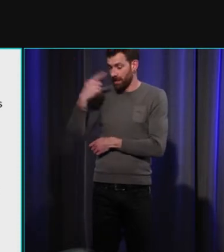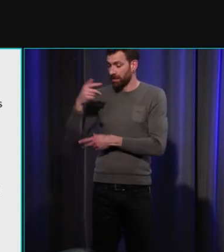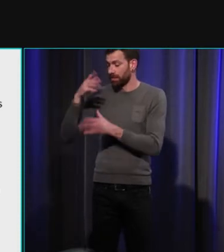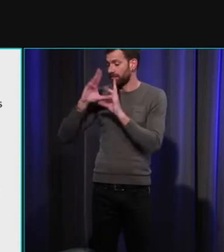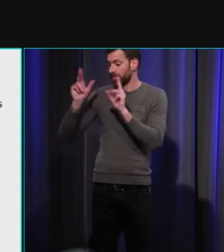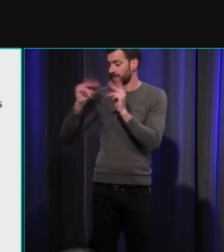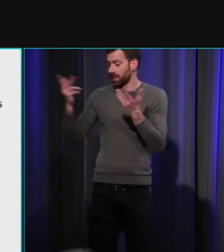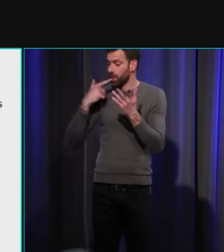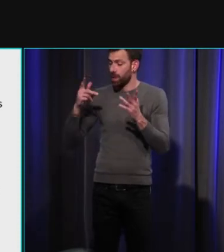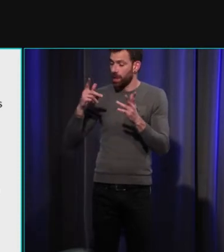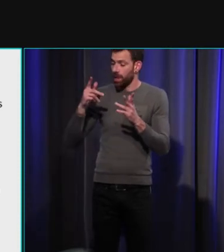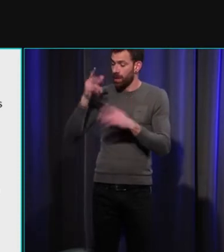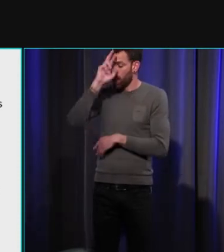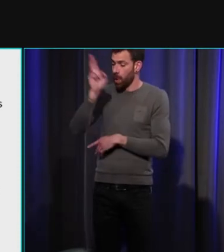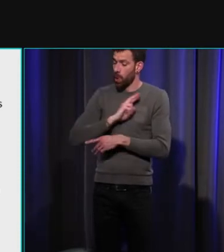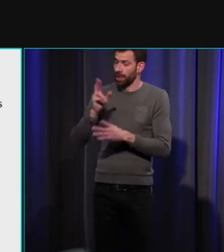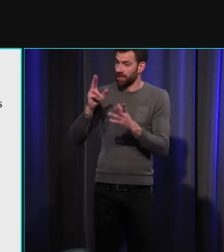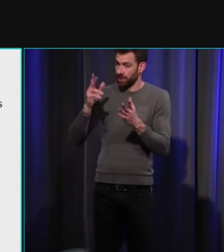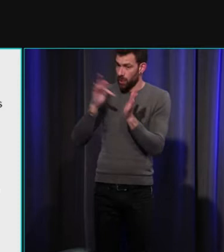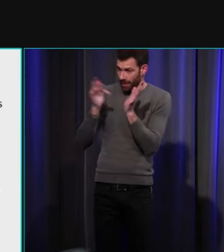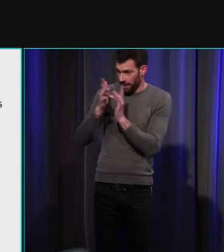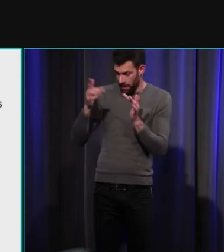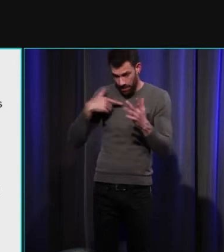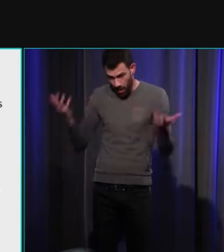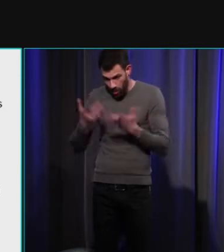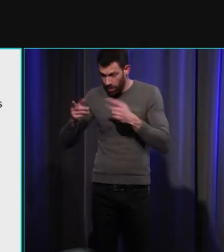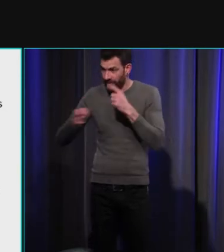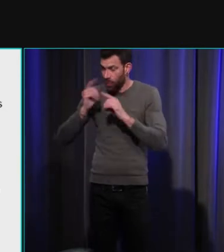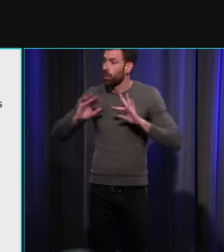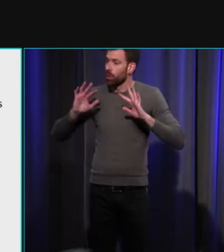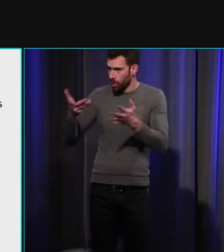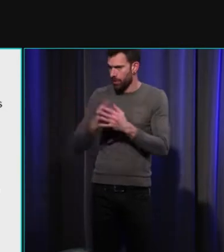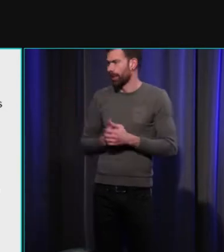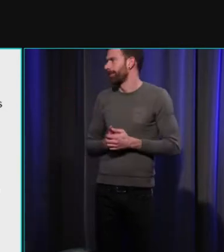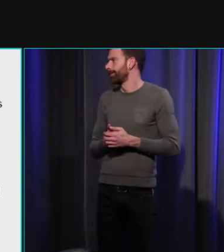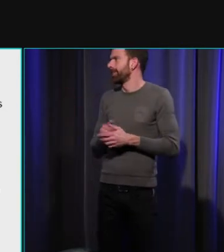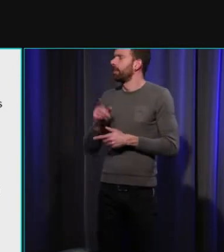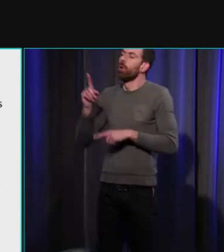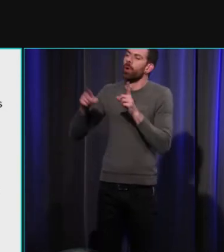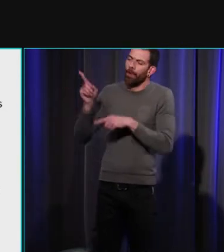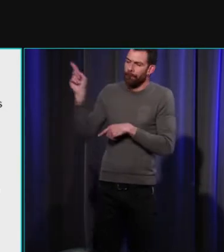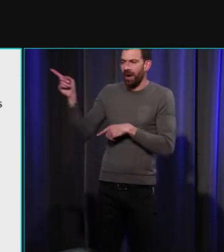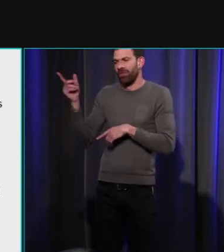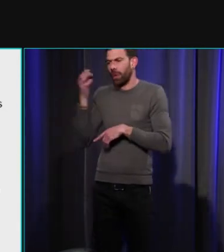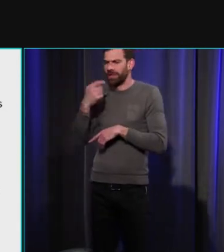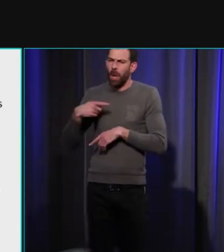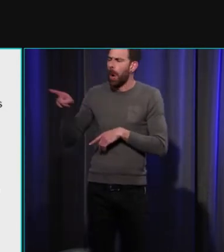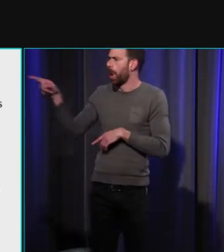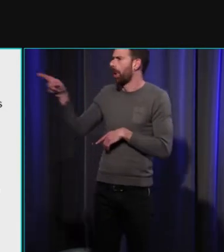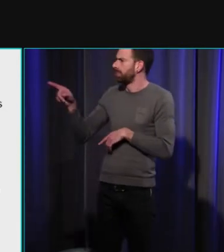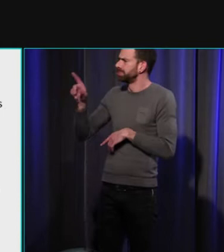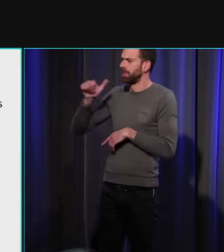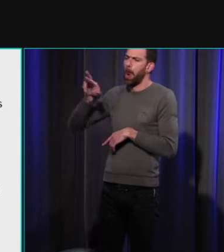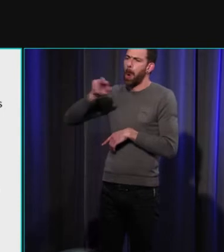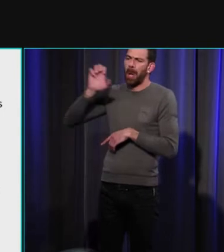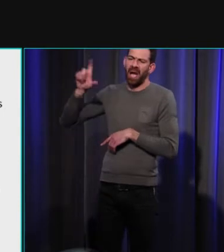eschatologique et jusqu'à nos jours peut promouvoir la violence dont il maîtrise de temps en temps disons à l'ats martin aurait trop pacifiste il